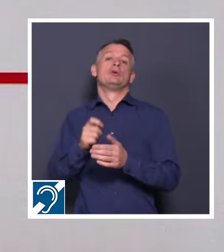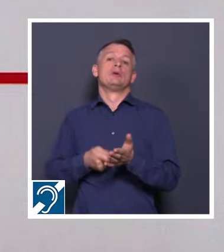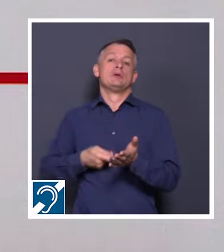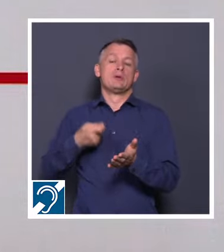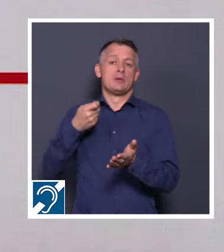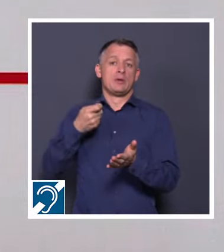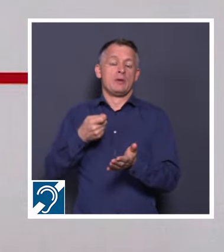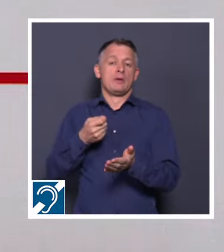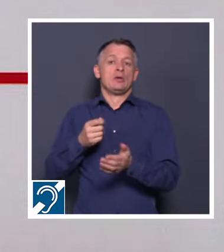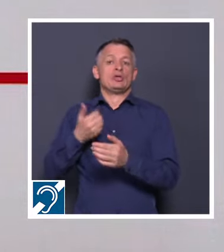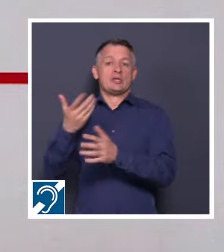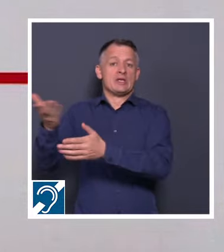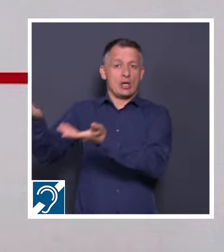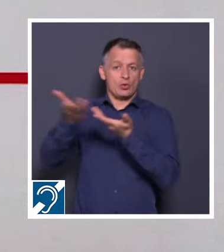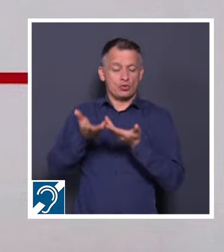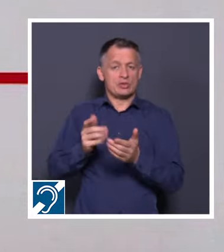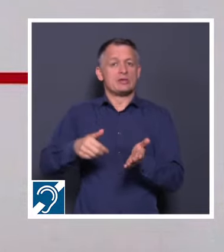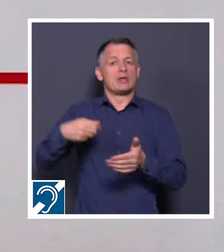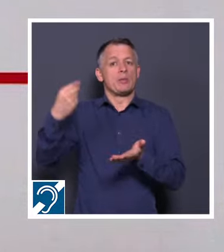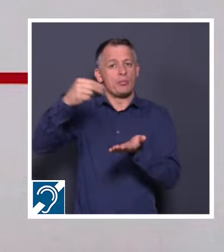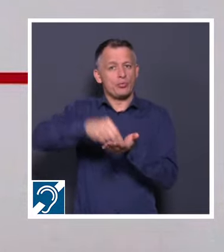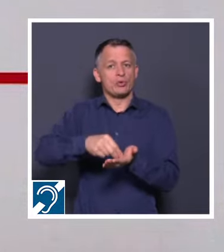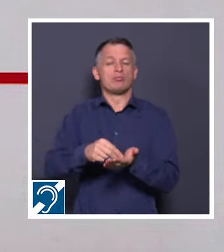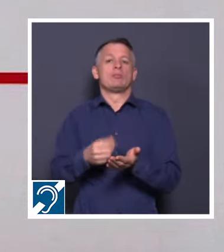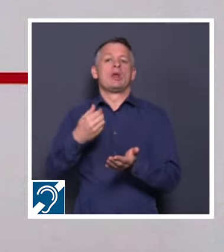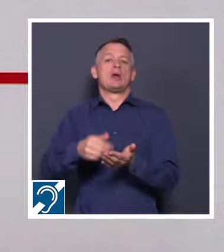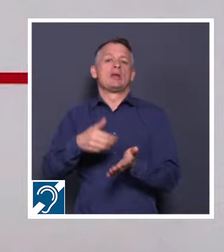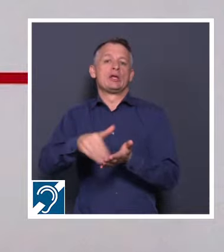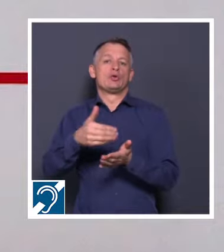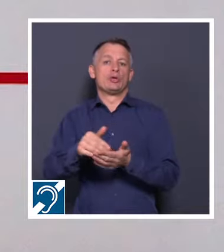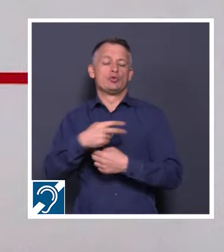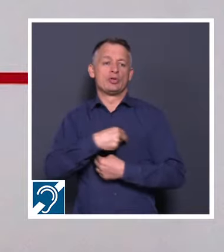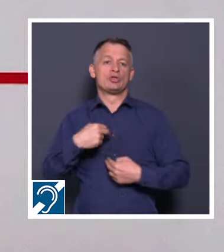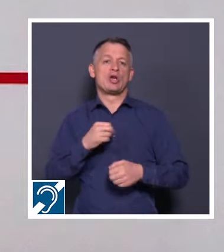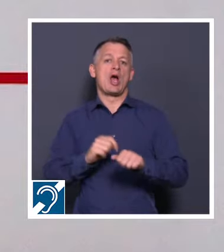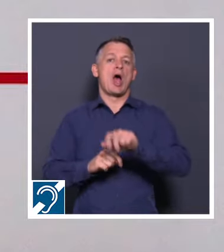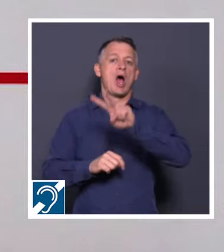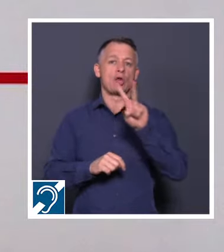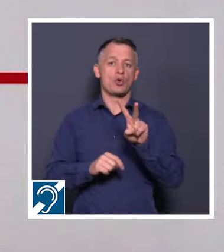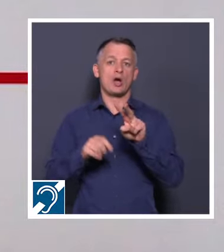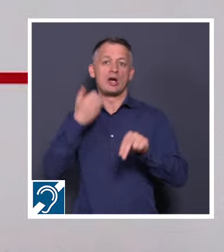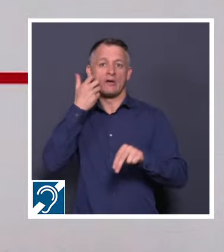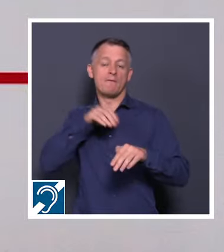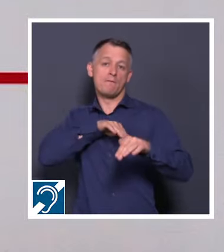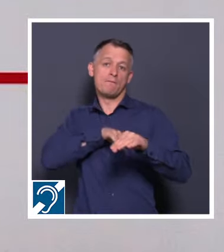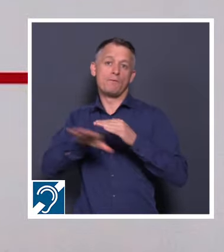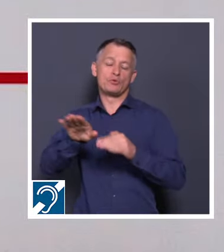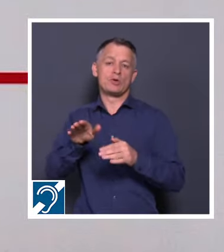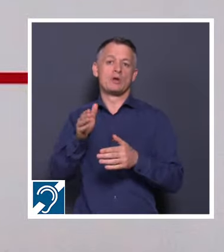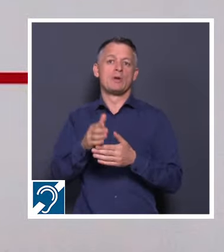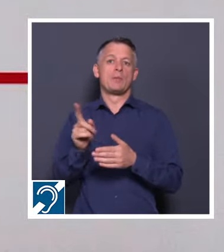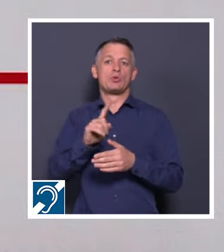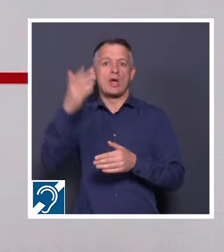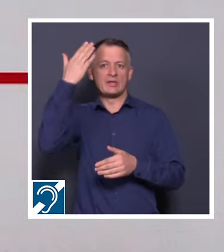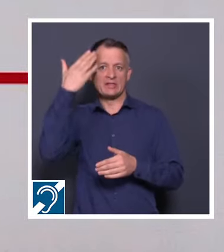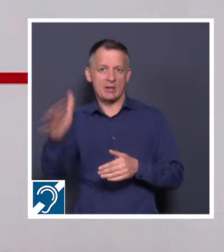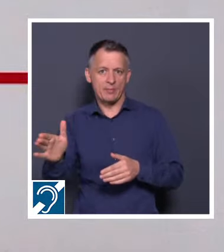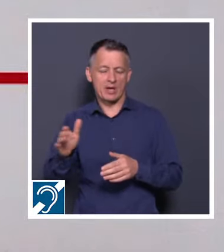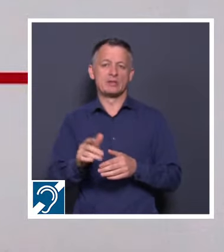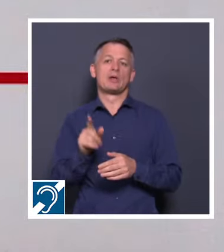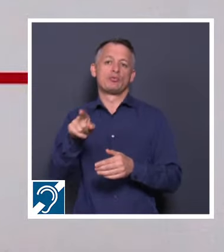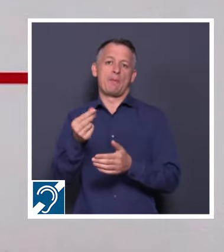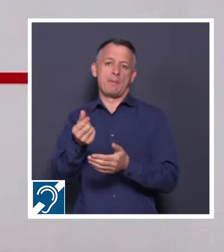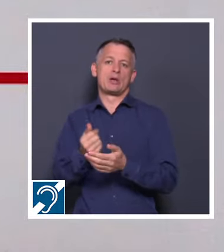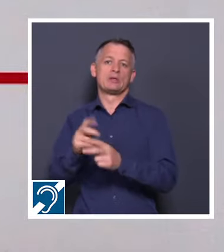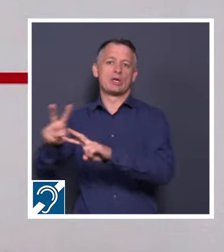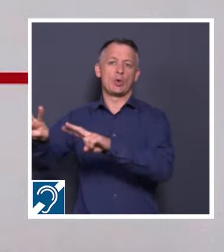la cheltuielile judiciare, iar al doilea scenariu, când condamnatul fuge de executarea pedepsei și în situația asta banii se vor